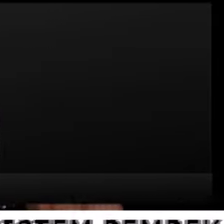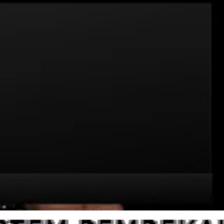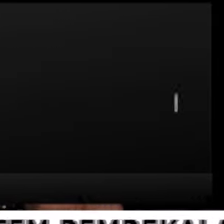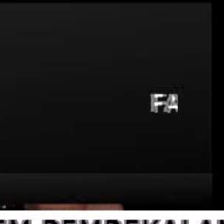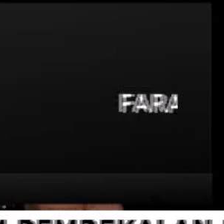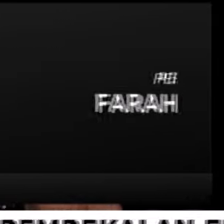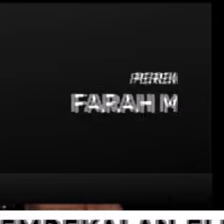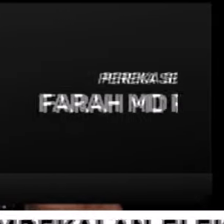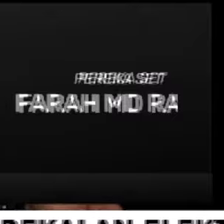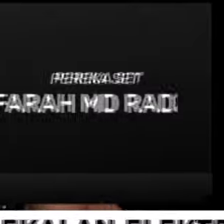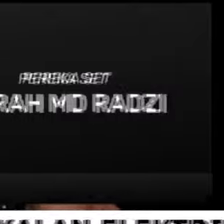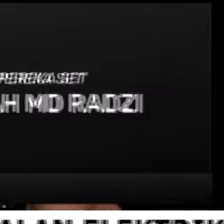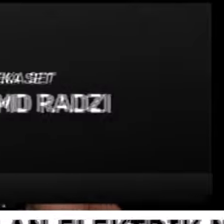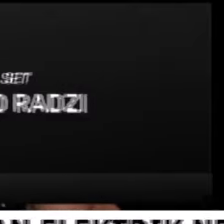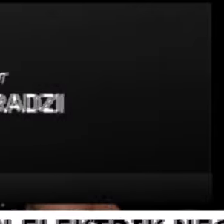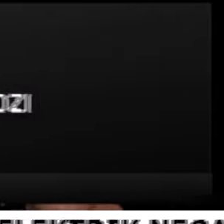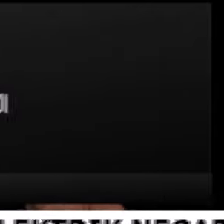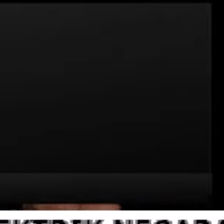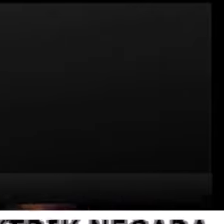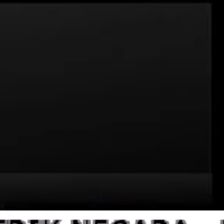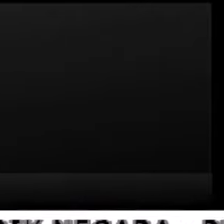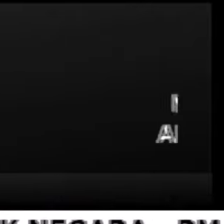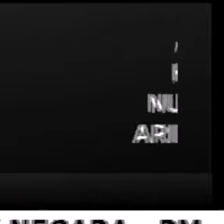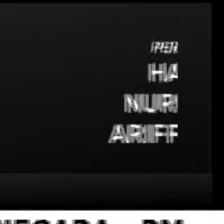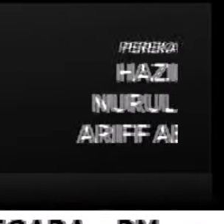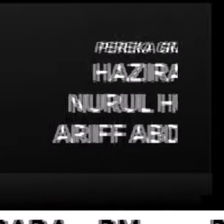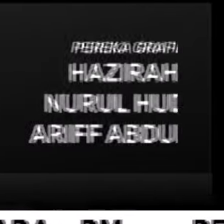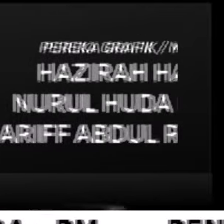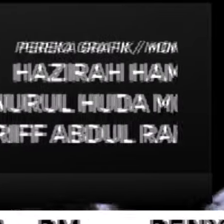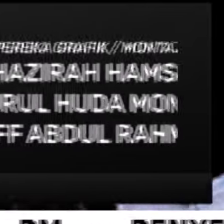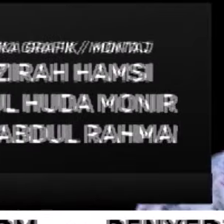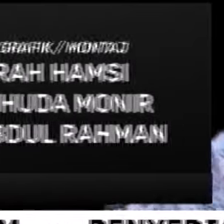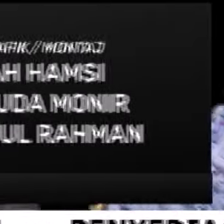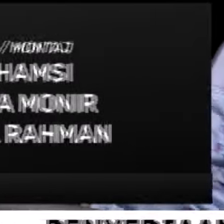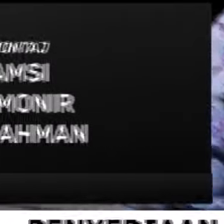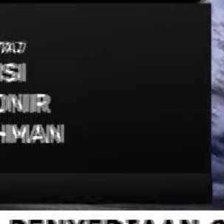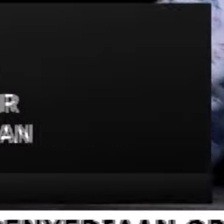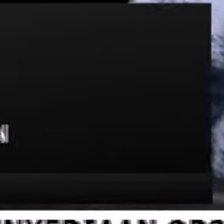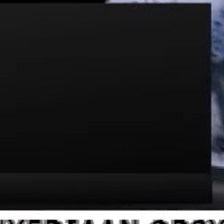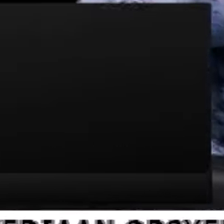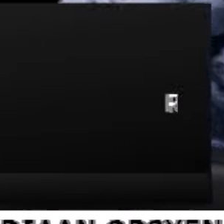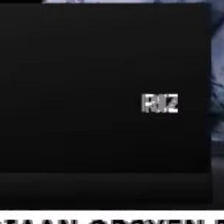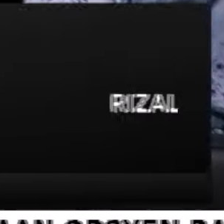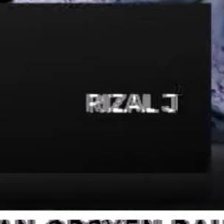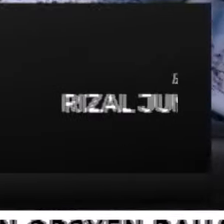nanti mudah-mudahan Assalamualaikum dan salam ubah ke Hai